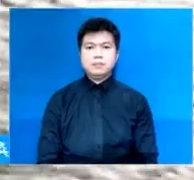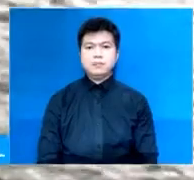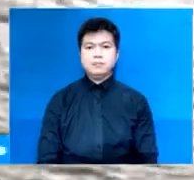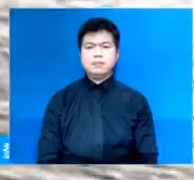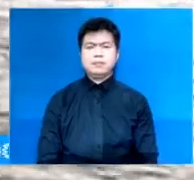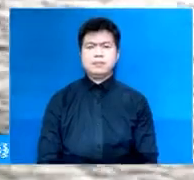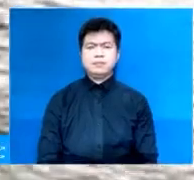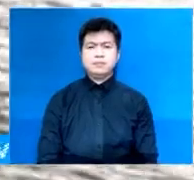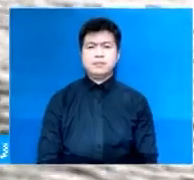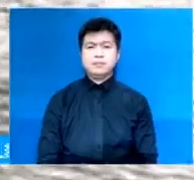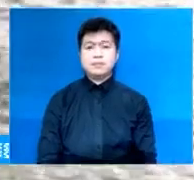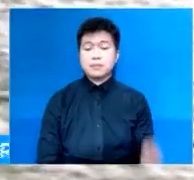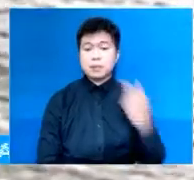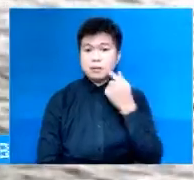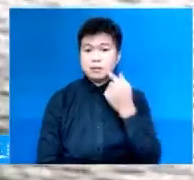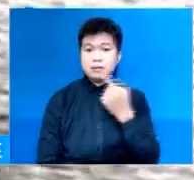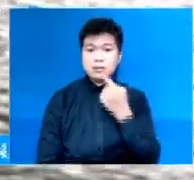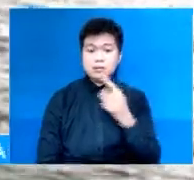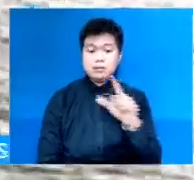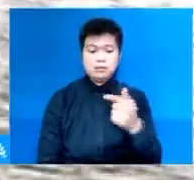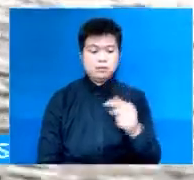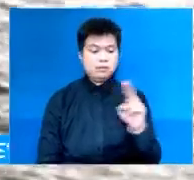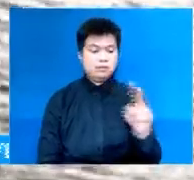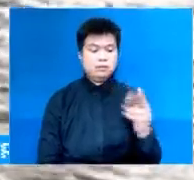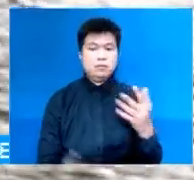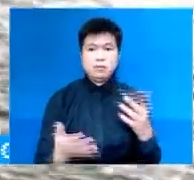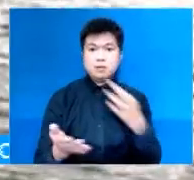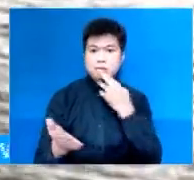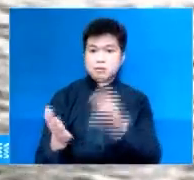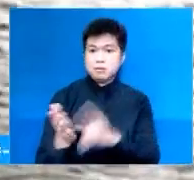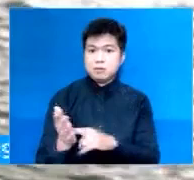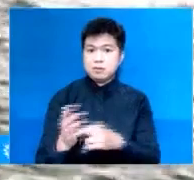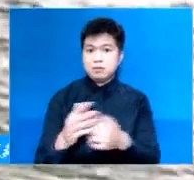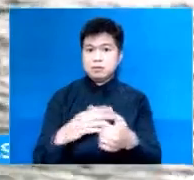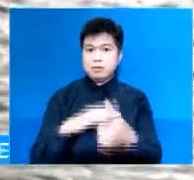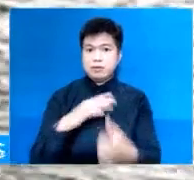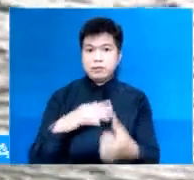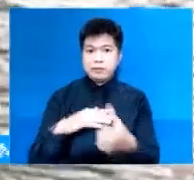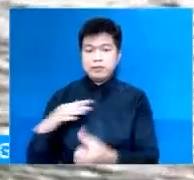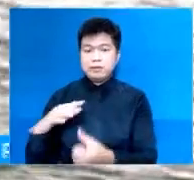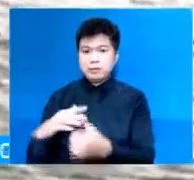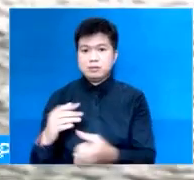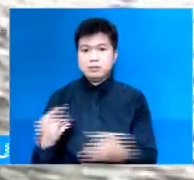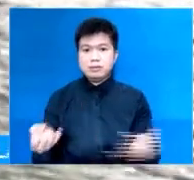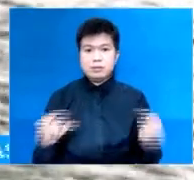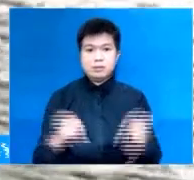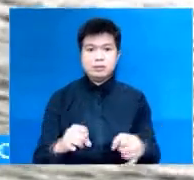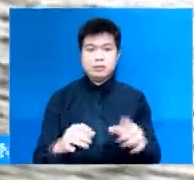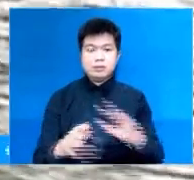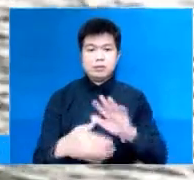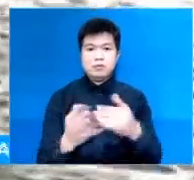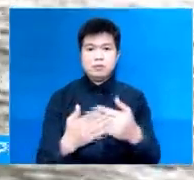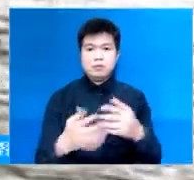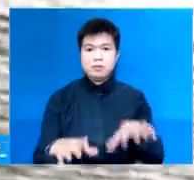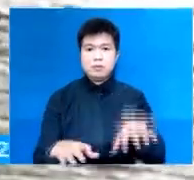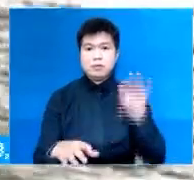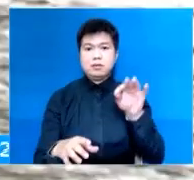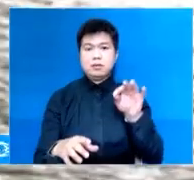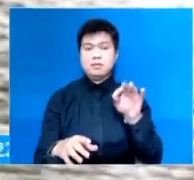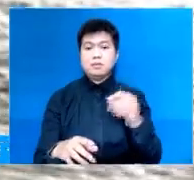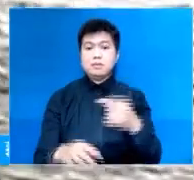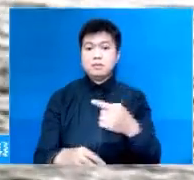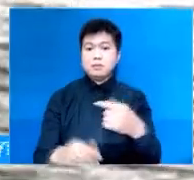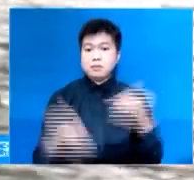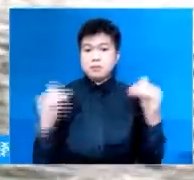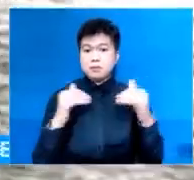Gretchen, ayon sa LGU ay wala nang reported missing sa insidente. Kahapon naman ay nakipagpulong na si Loway Mayor Ayuban